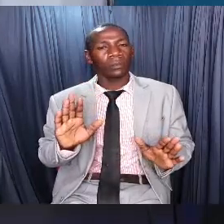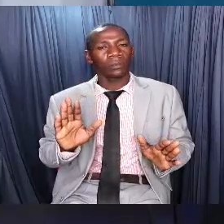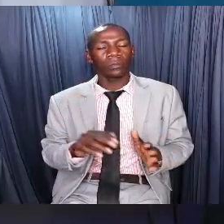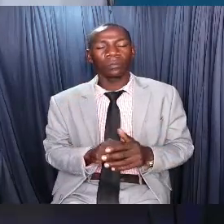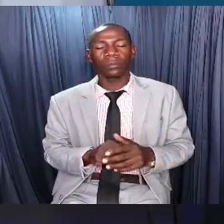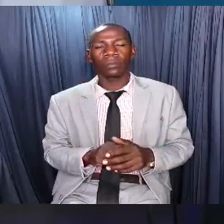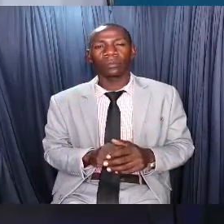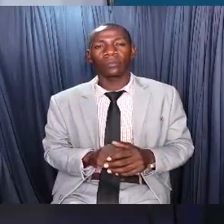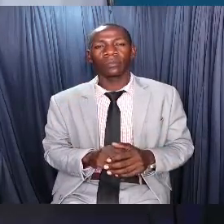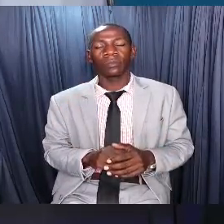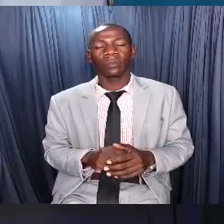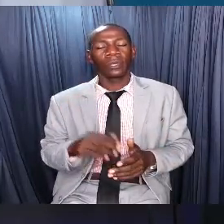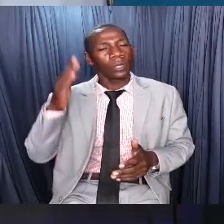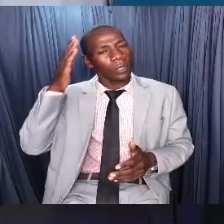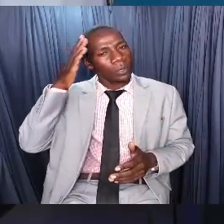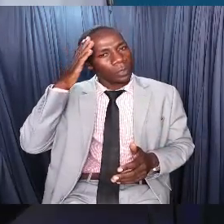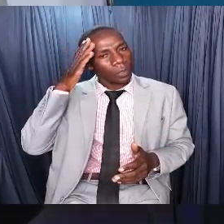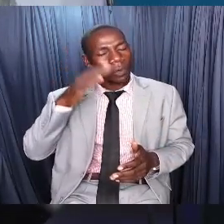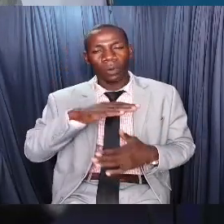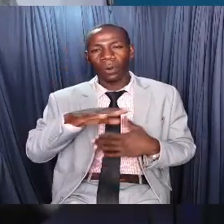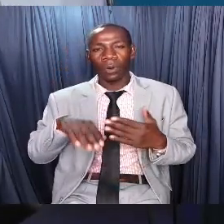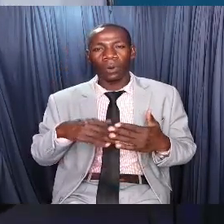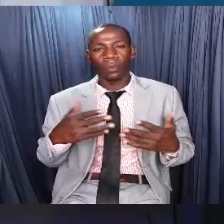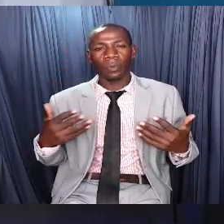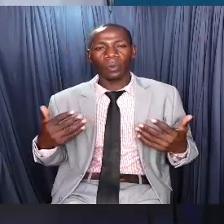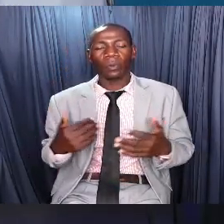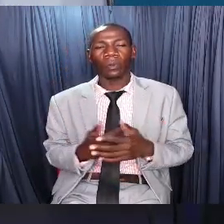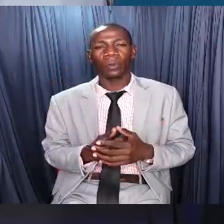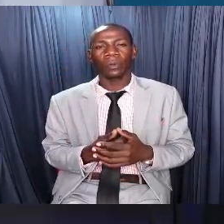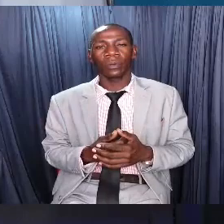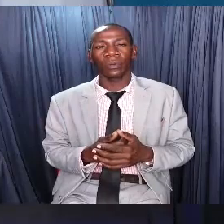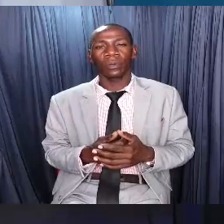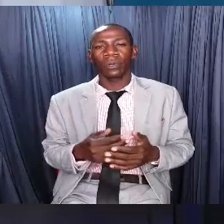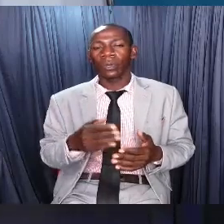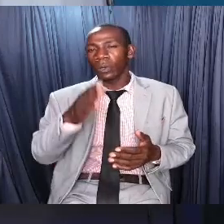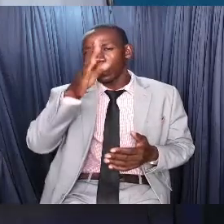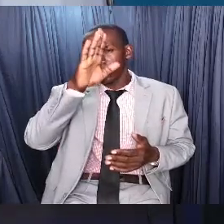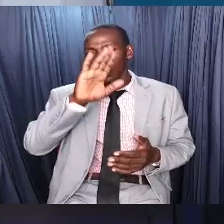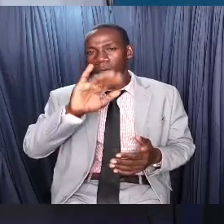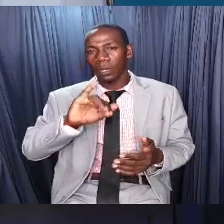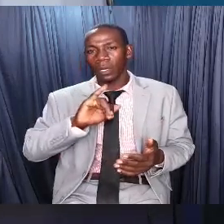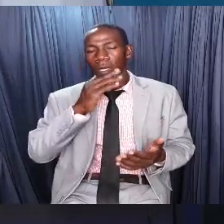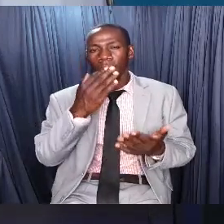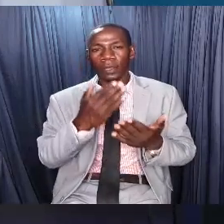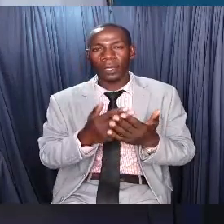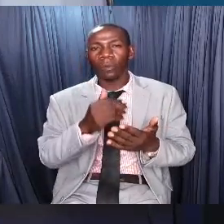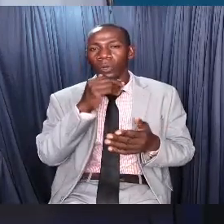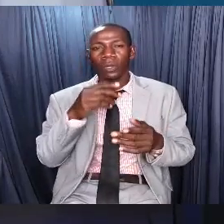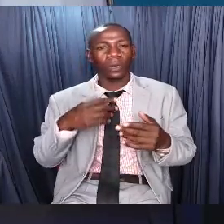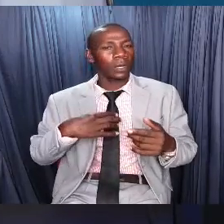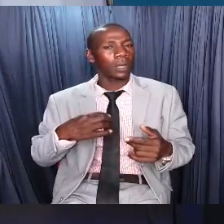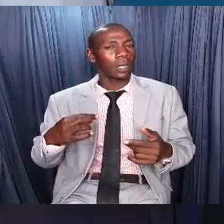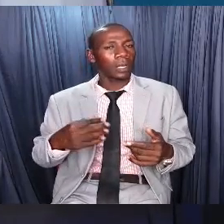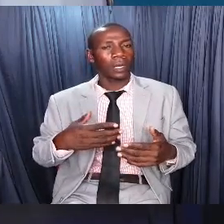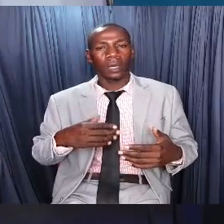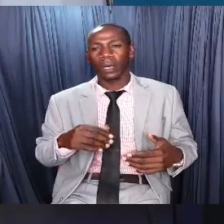informed. Yeye anajulisha hata huyo Mungu. He's informing God himself. Anasema Mungu nakushukuru kwa kuwa mimi si kama wako. God, I thank you because I'm not like